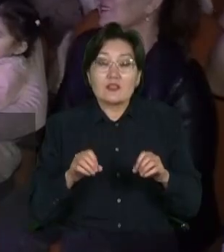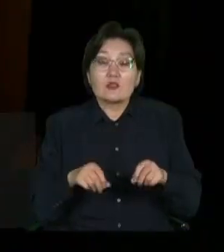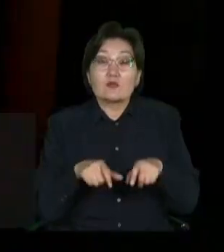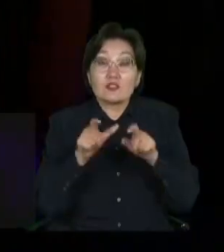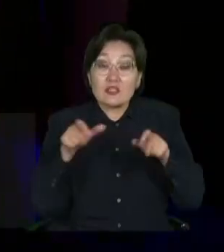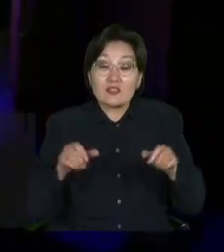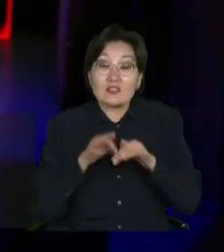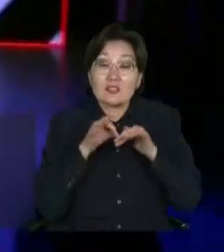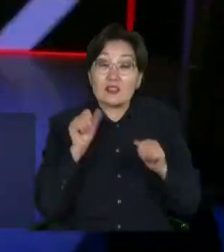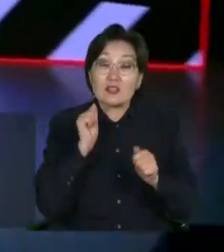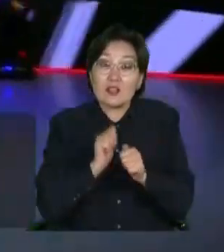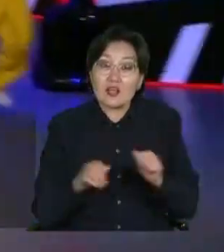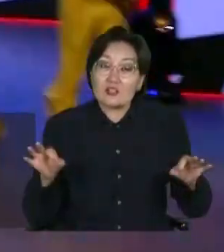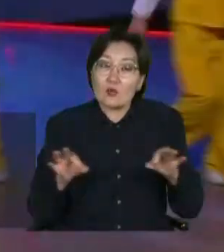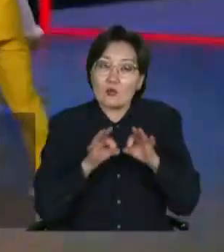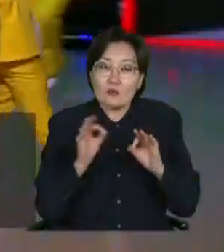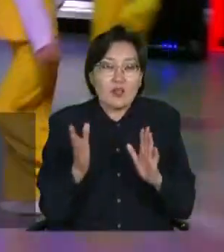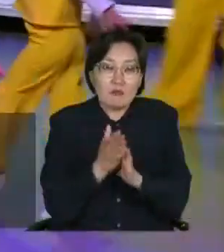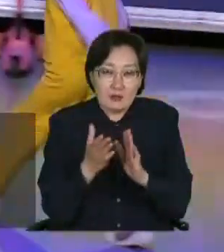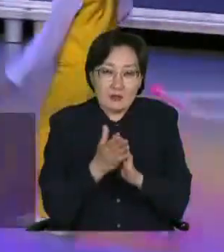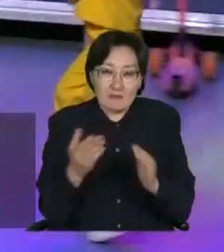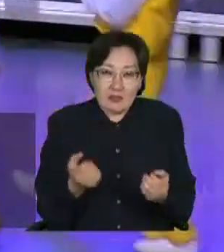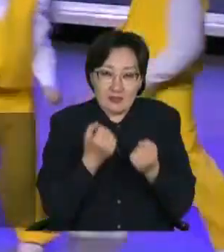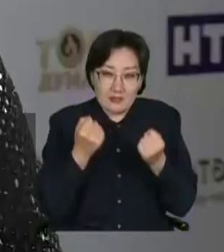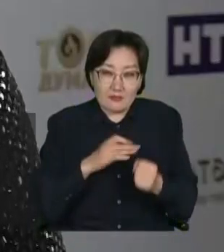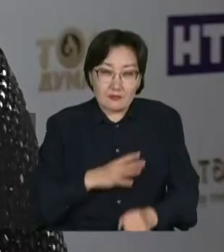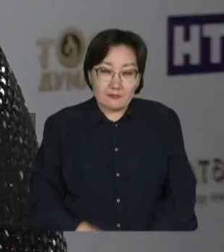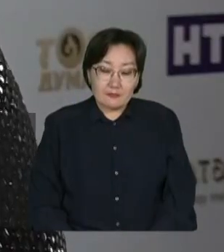сопровождали каждый номер бурными аплодисментами.